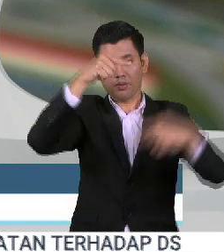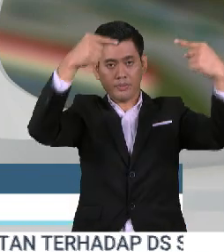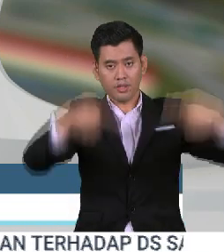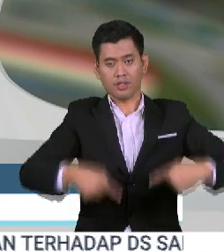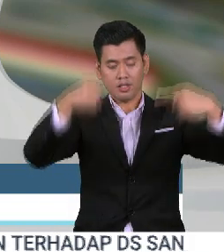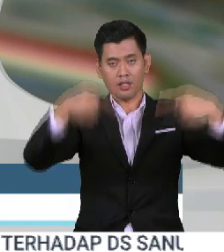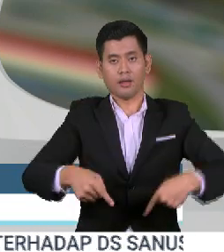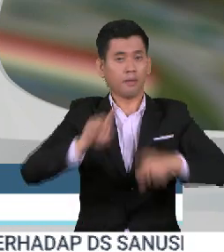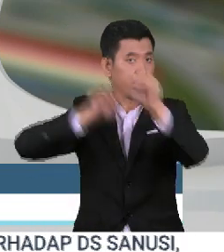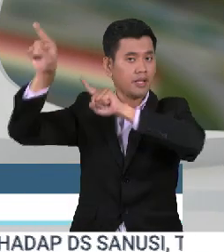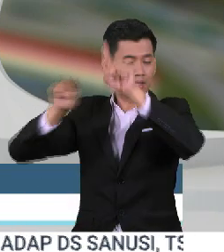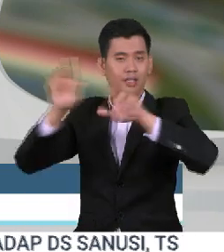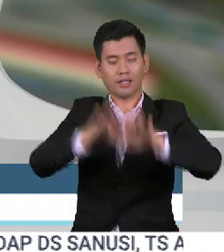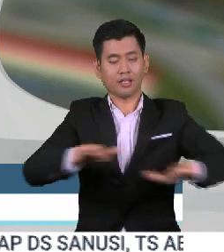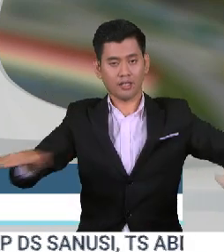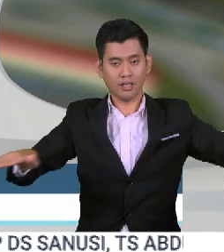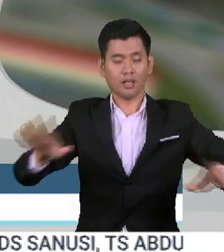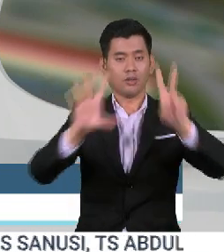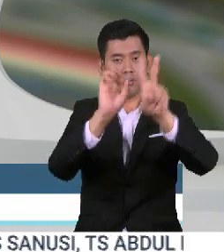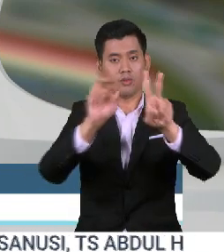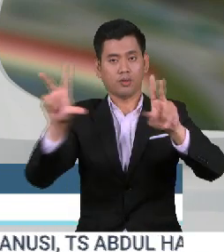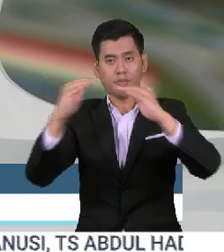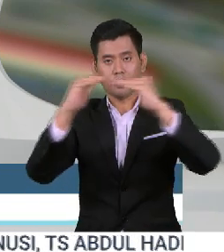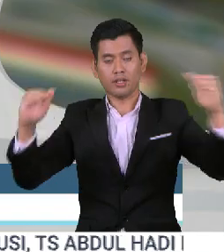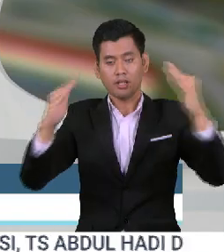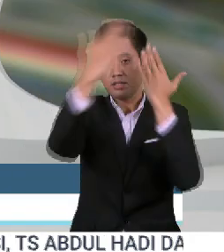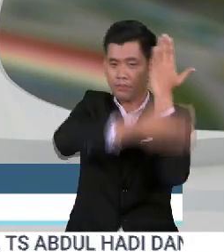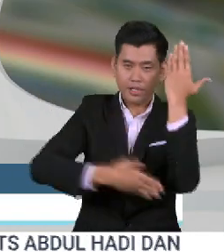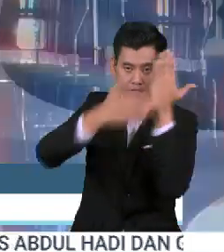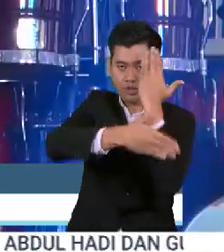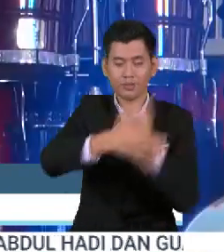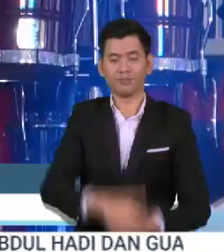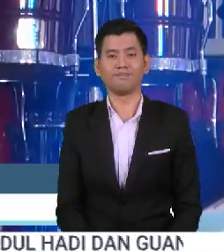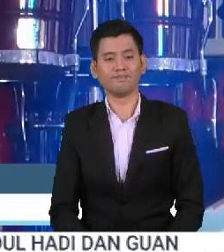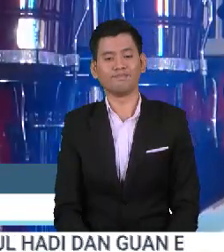debaran bintang kecil 2023 peringkat Semenanjung